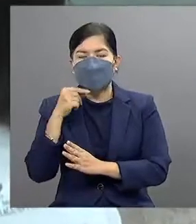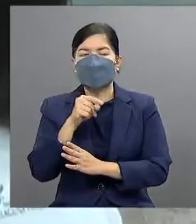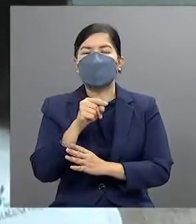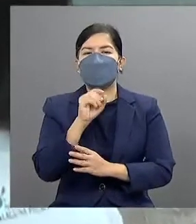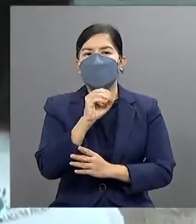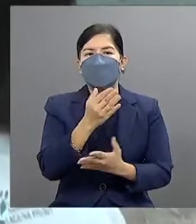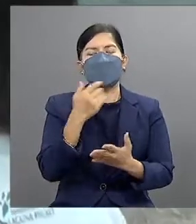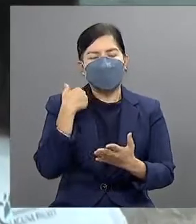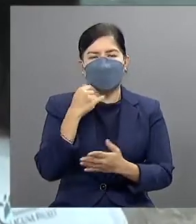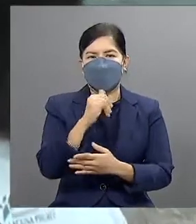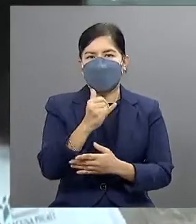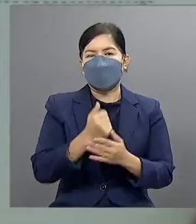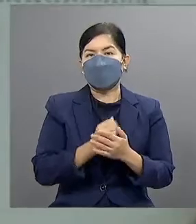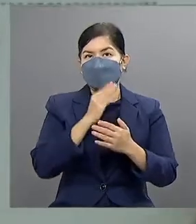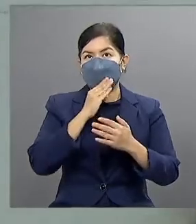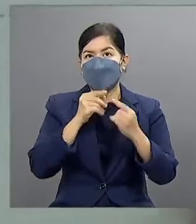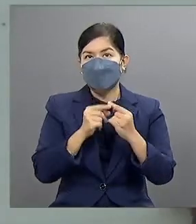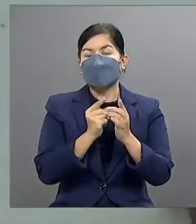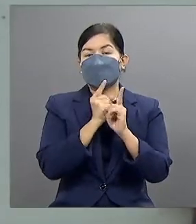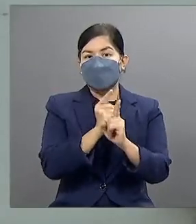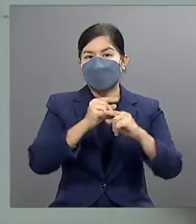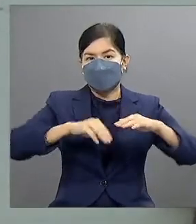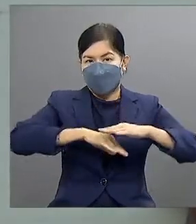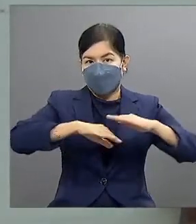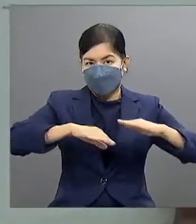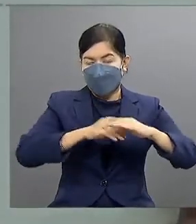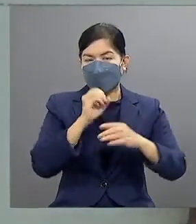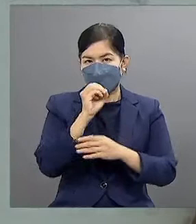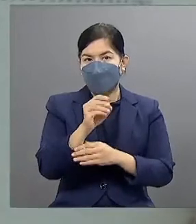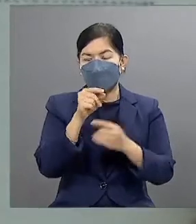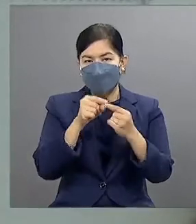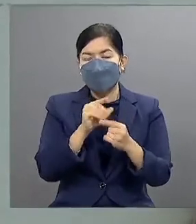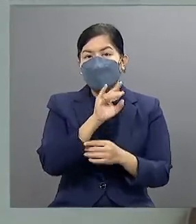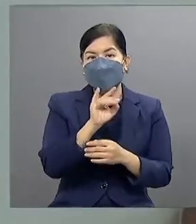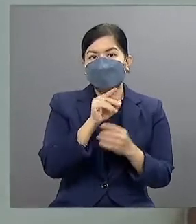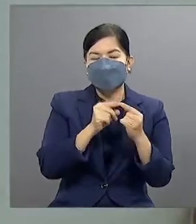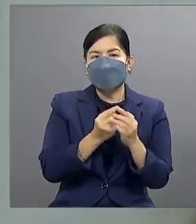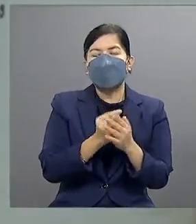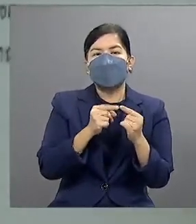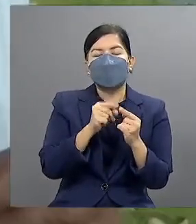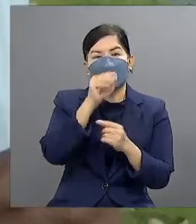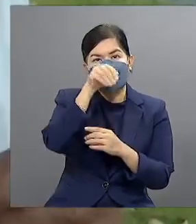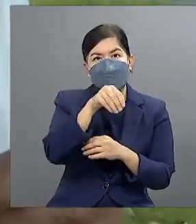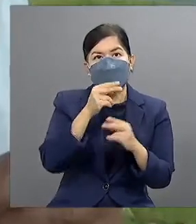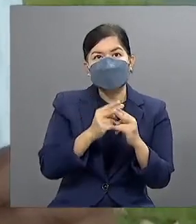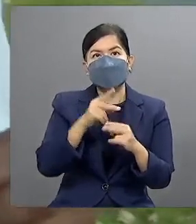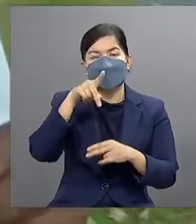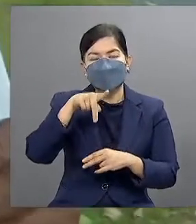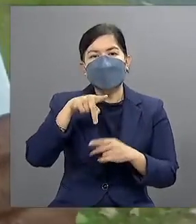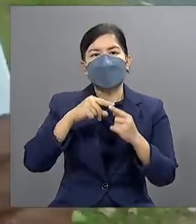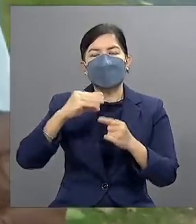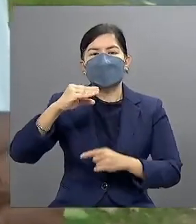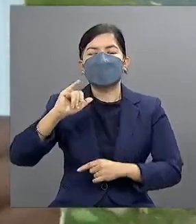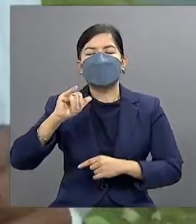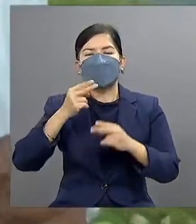ามเอกสารตัวรูปพรรณช้างพบว่าทั้งพังน้ำเพชรและพังโยระบุตำหนิเป็นรอยเชือกที่ขาหลังทั้งสองข้างเหมือนกันจึงมี